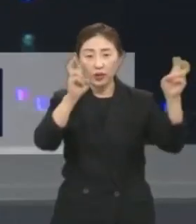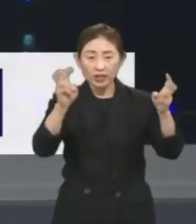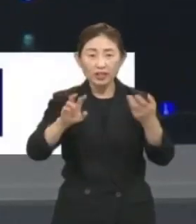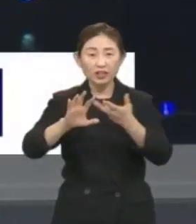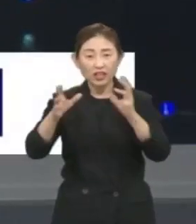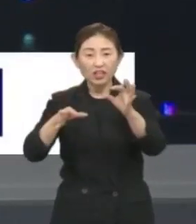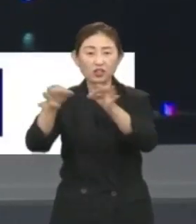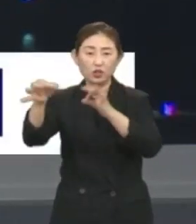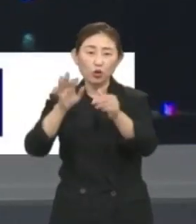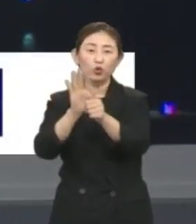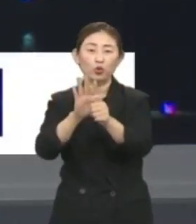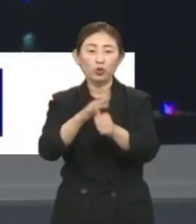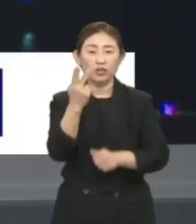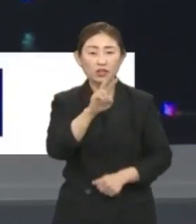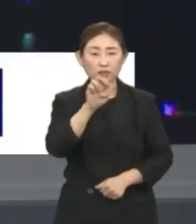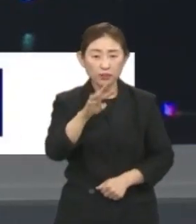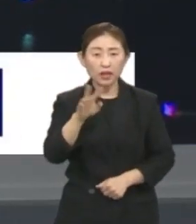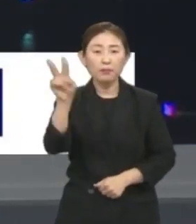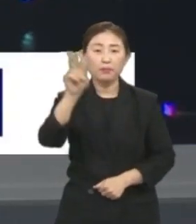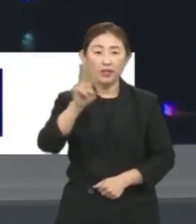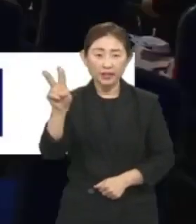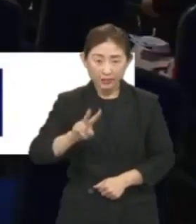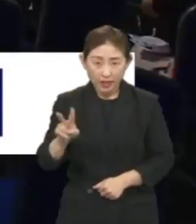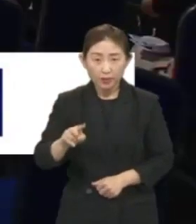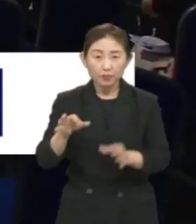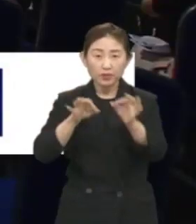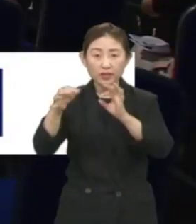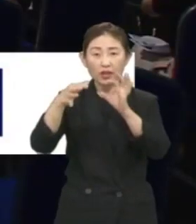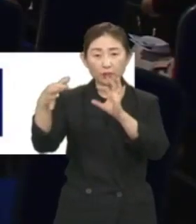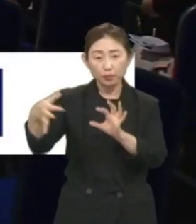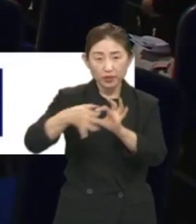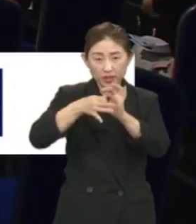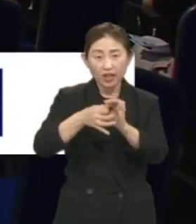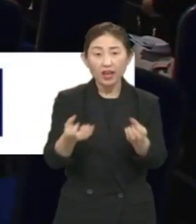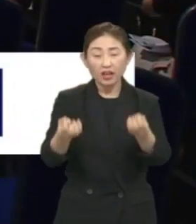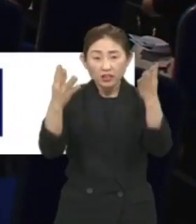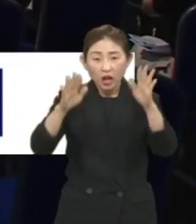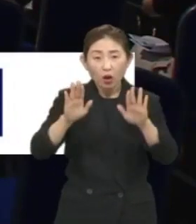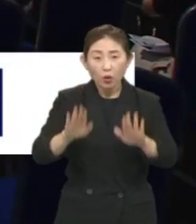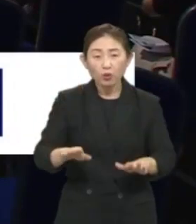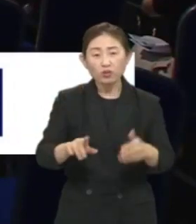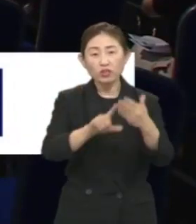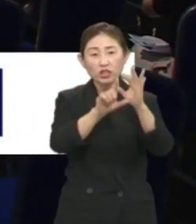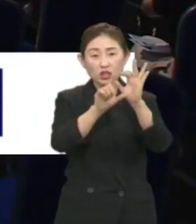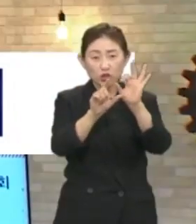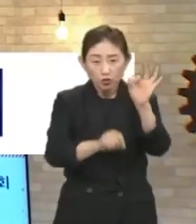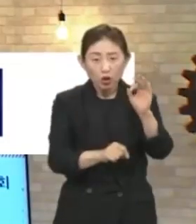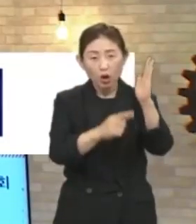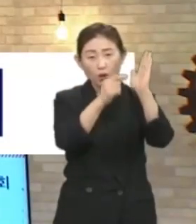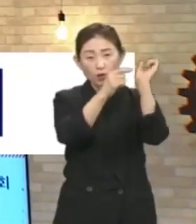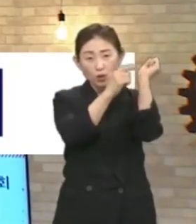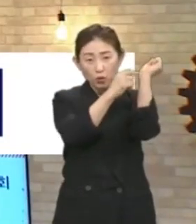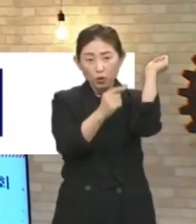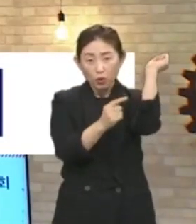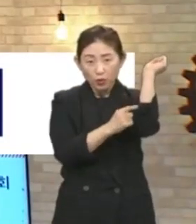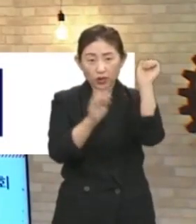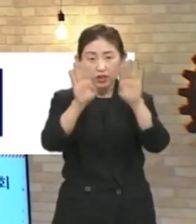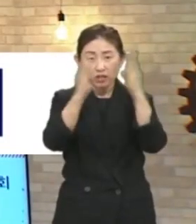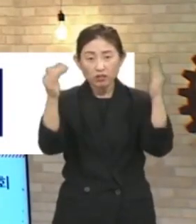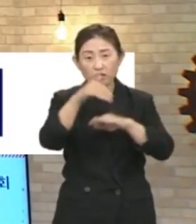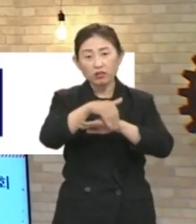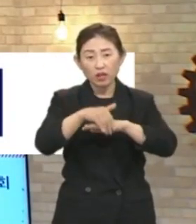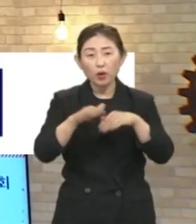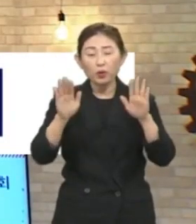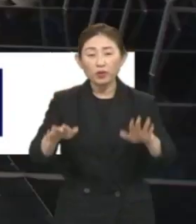충청권 기업들의 해외 진출을 돕는 2023 베트남 비즈니스 매칭대회 행사가 다음 달 하노이와 호치민 현재에서 개최되는